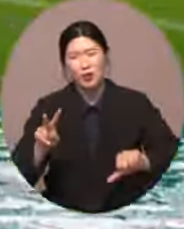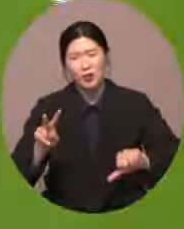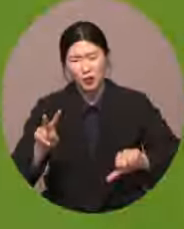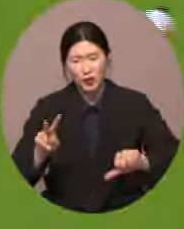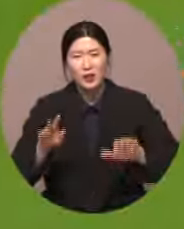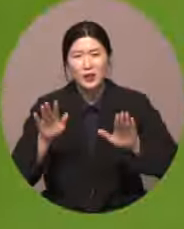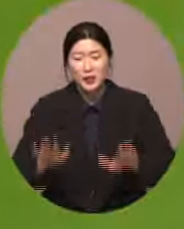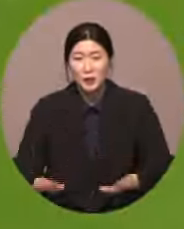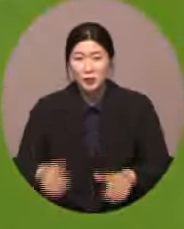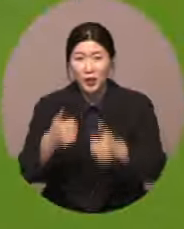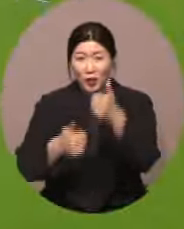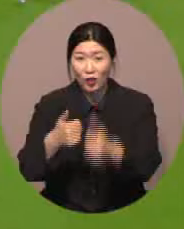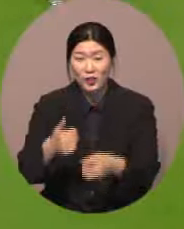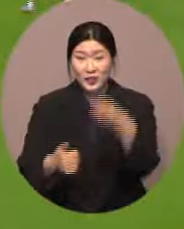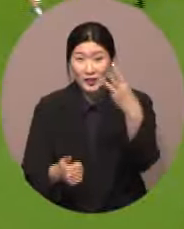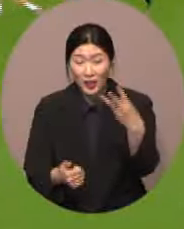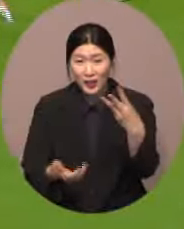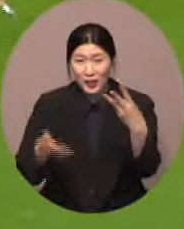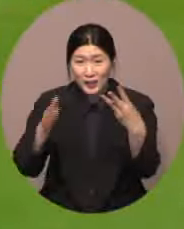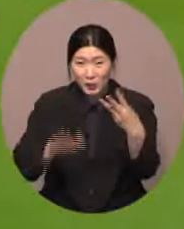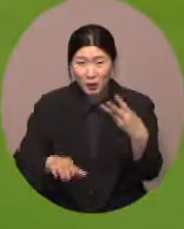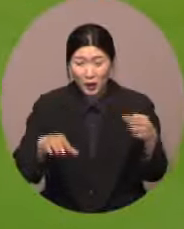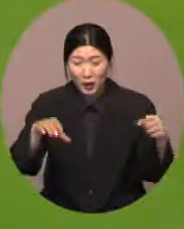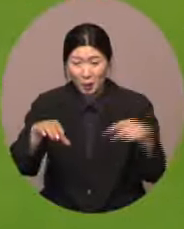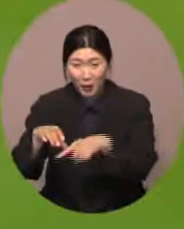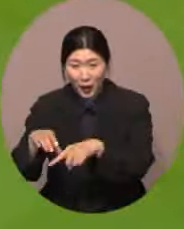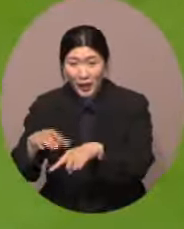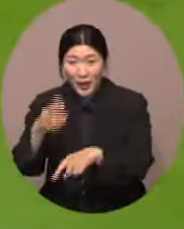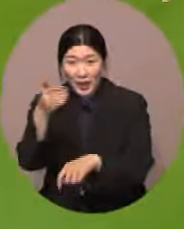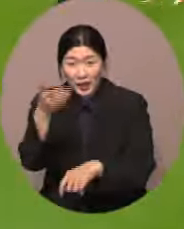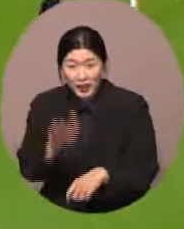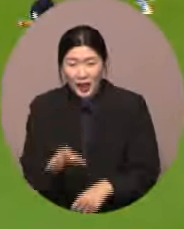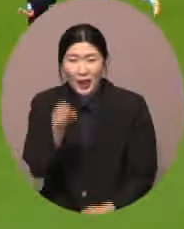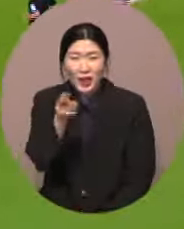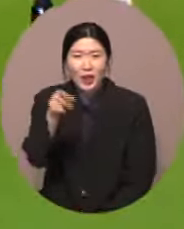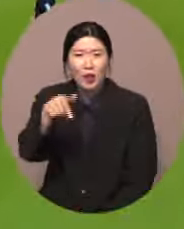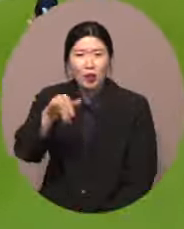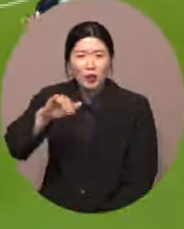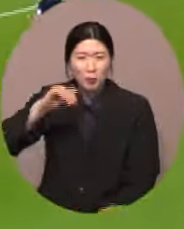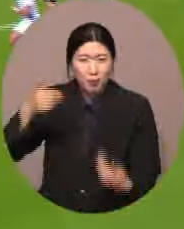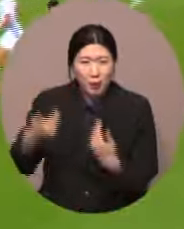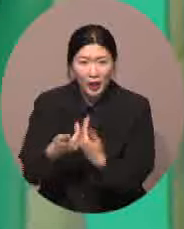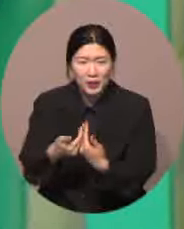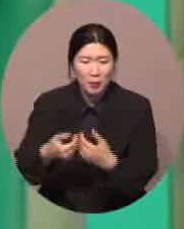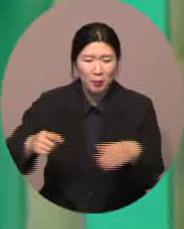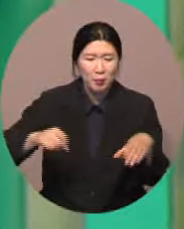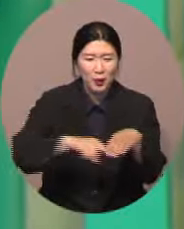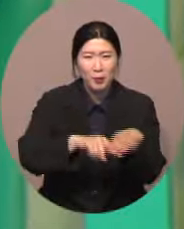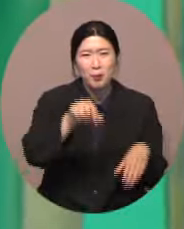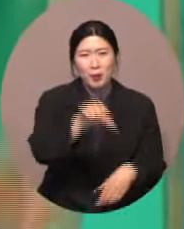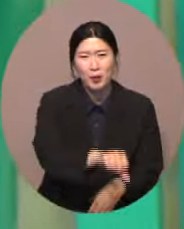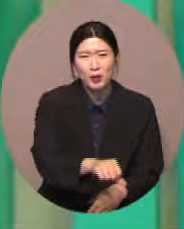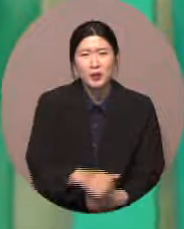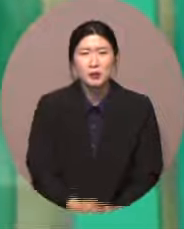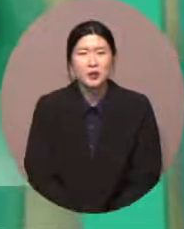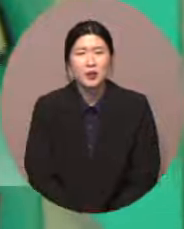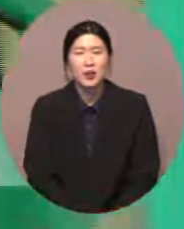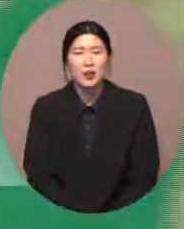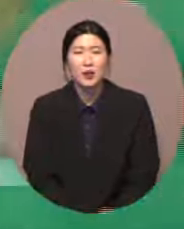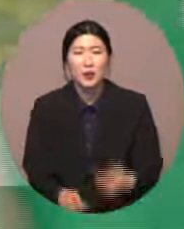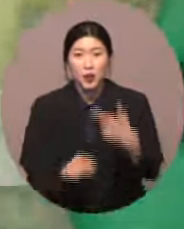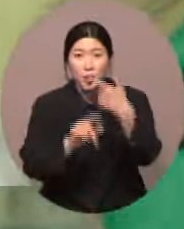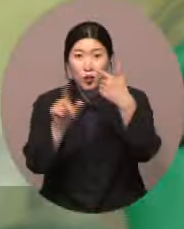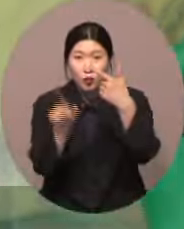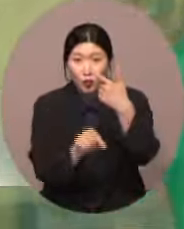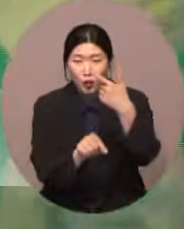3경기 모두 먼저 득점하고도 상대에게 실점하면서 역전패하거나 비겼습니다. 지난달 위기를